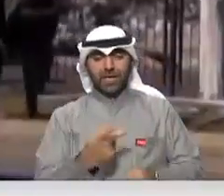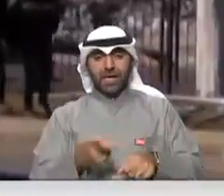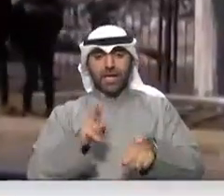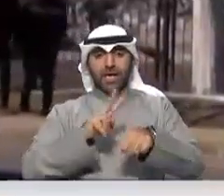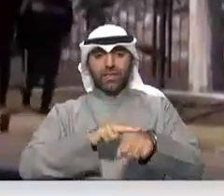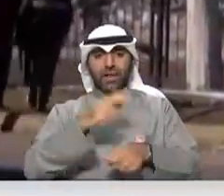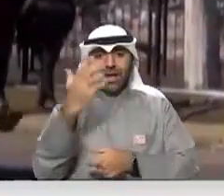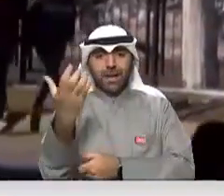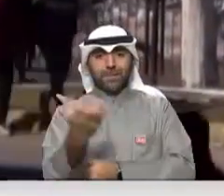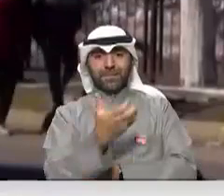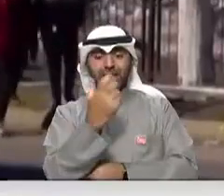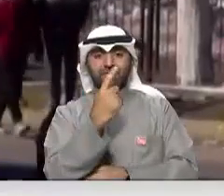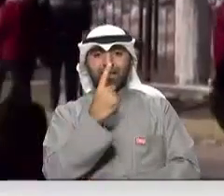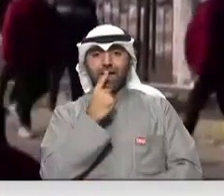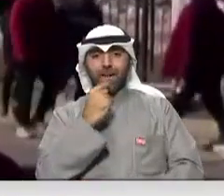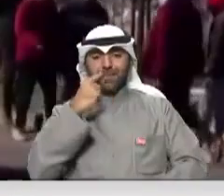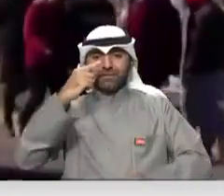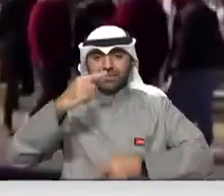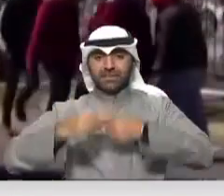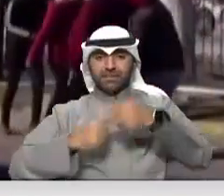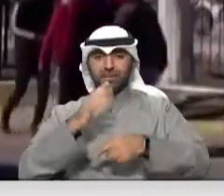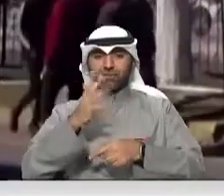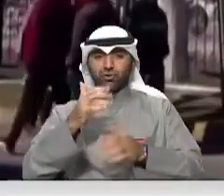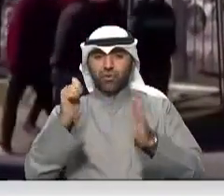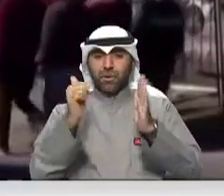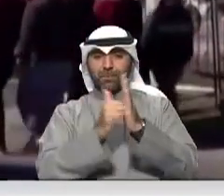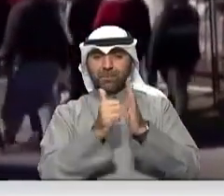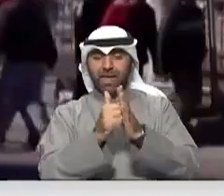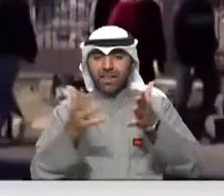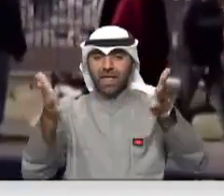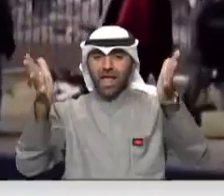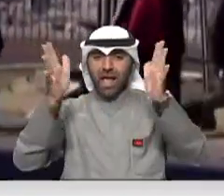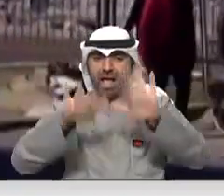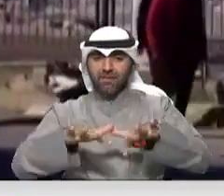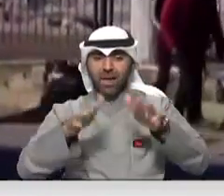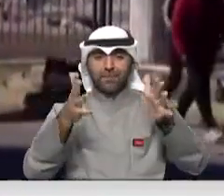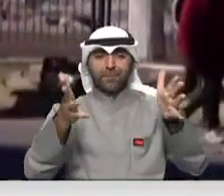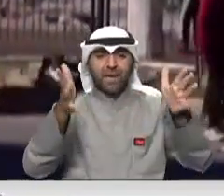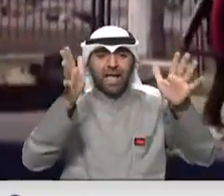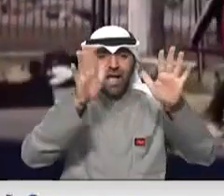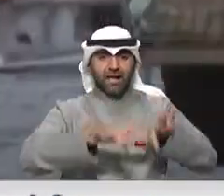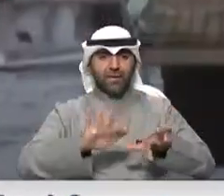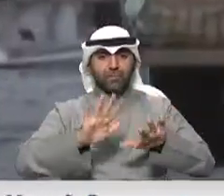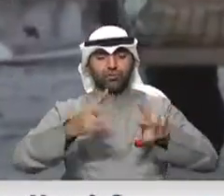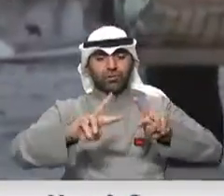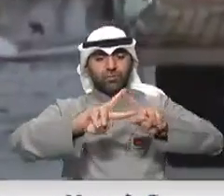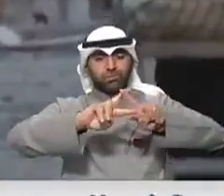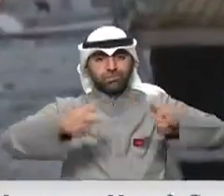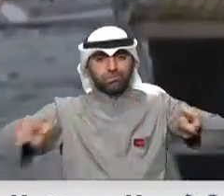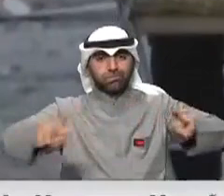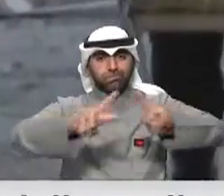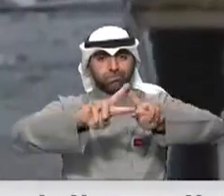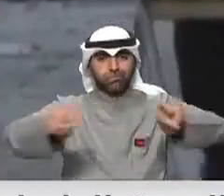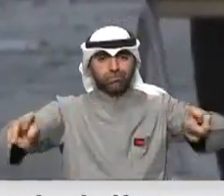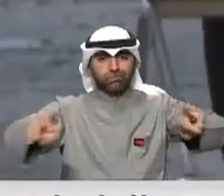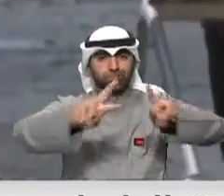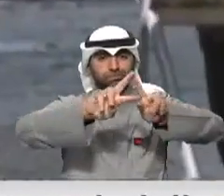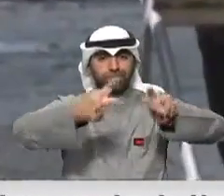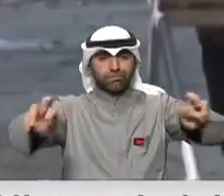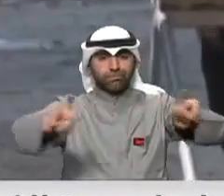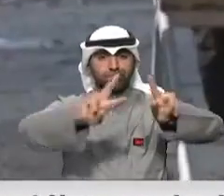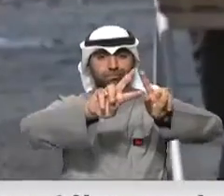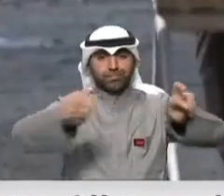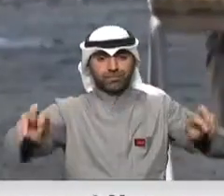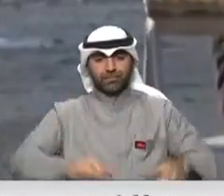وجود أرواح تحت هذا الركام. أكدت معكم مشاهدينا في اتصالاتنا